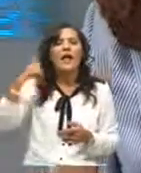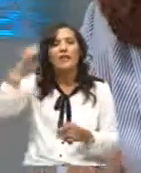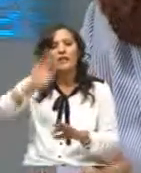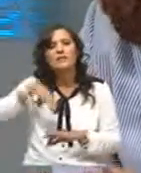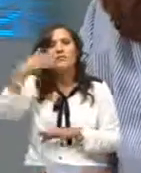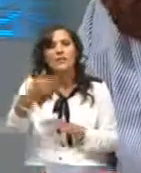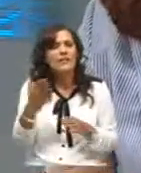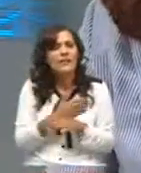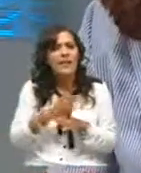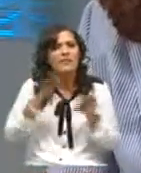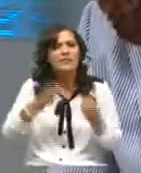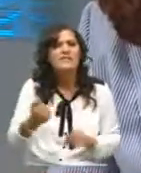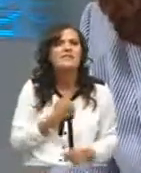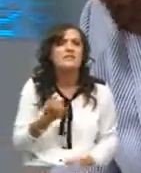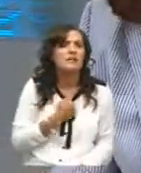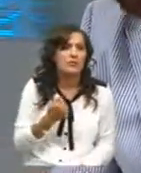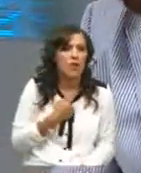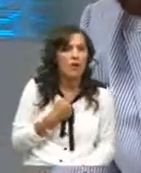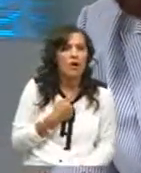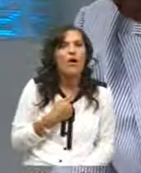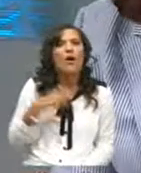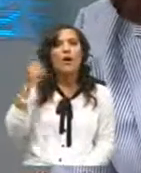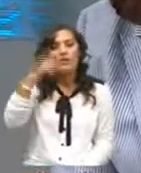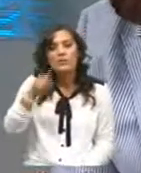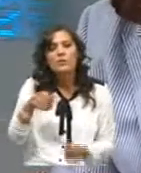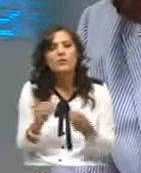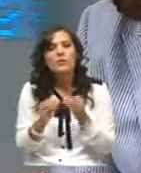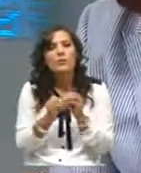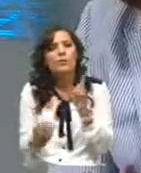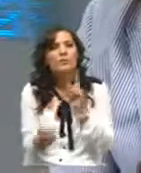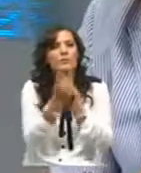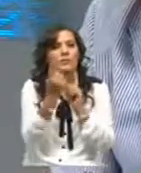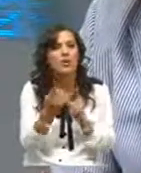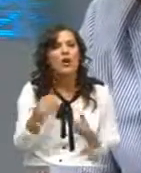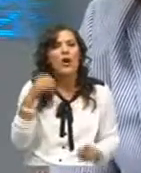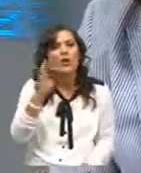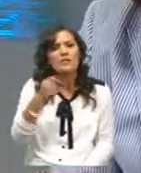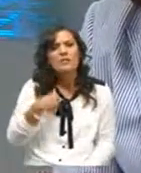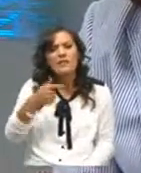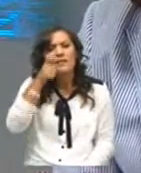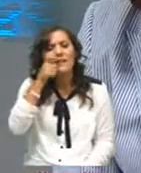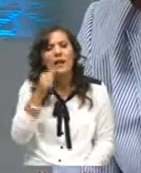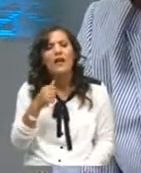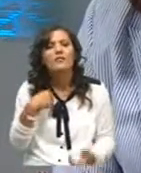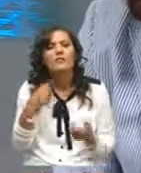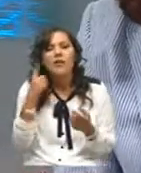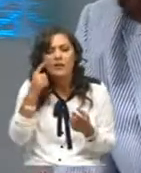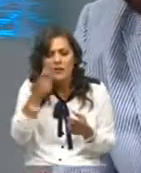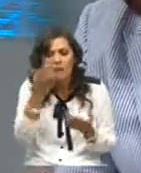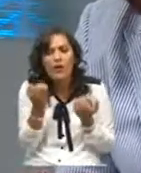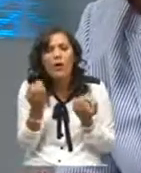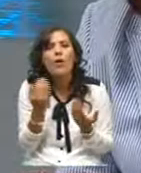dönüyor falan Neden Çünkü sürekli sıkılıyor ondan sonra şu problem karşımıza çıkıyor Hocam ben de dikkat dağınıklığı var